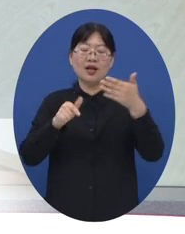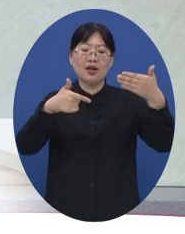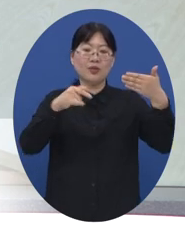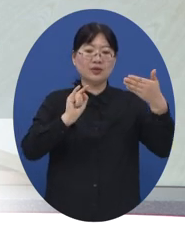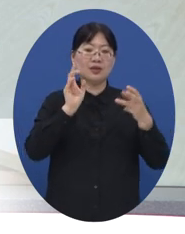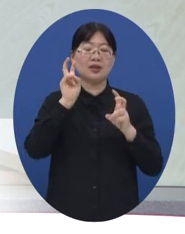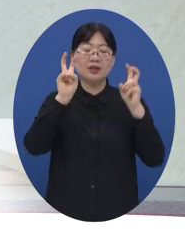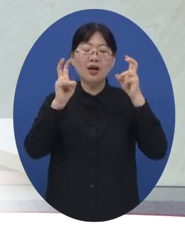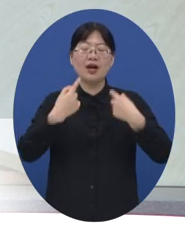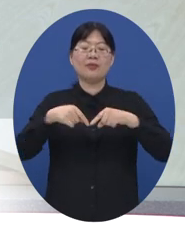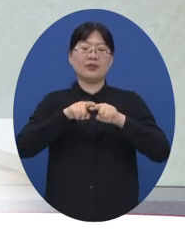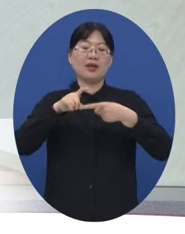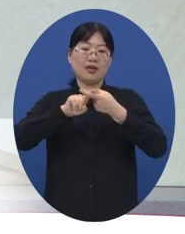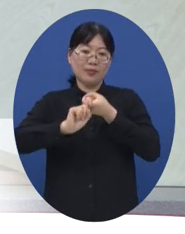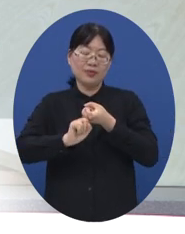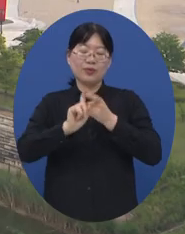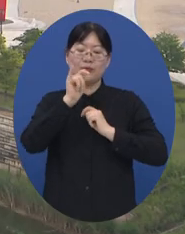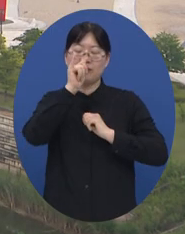협조 체계를 구축했습니다.